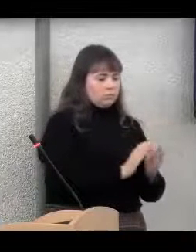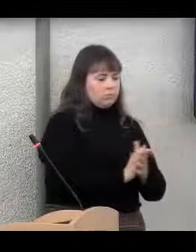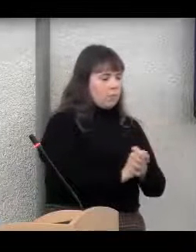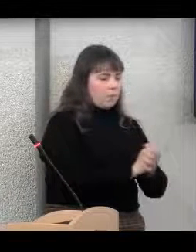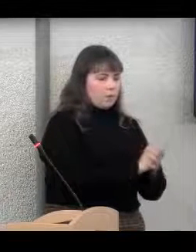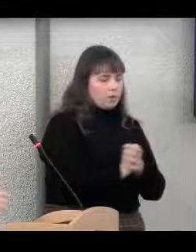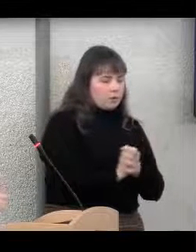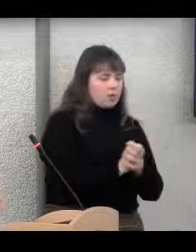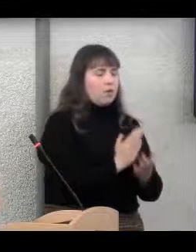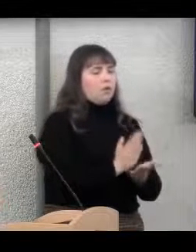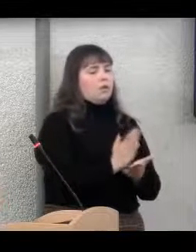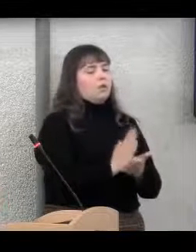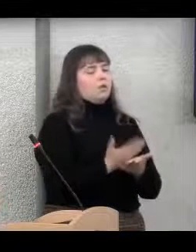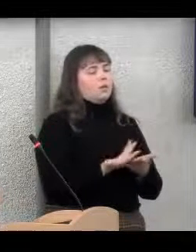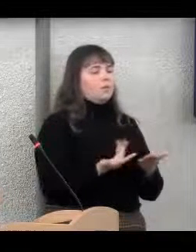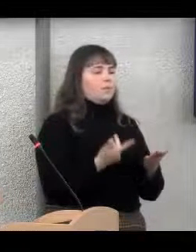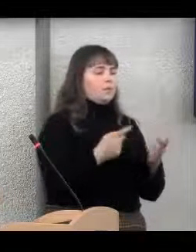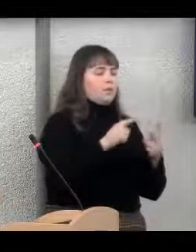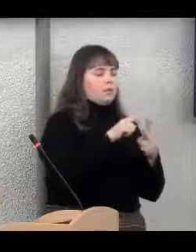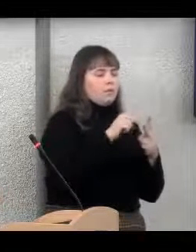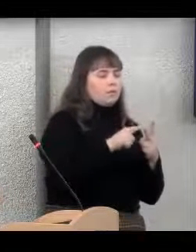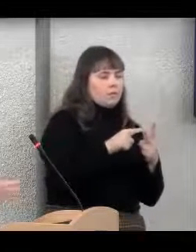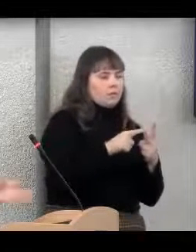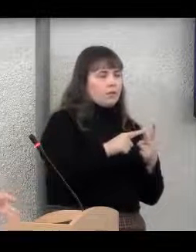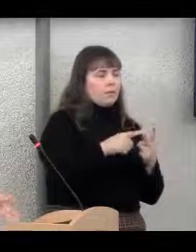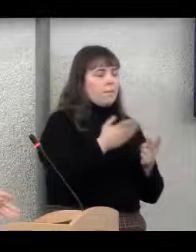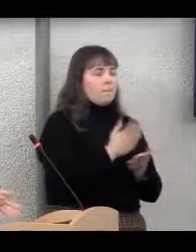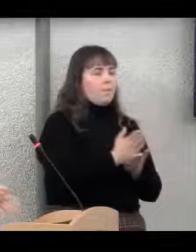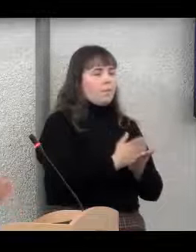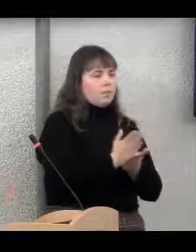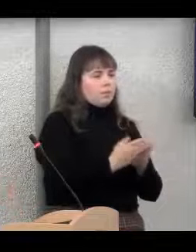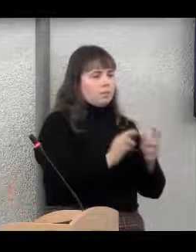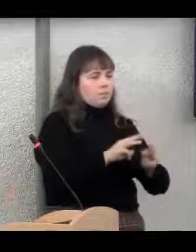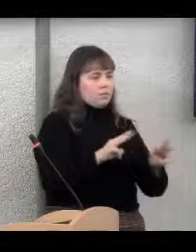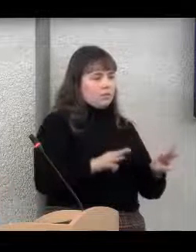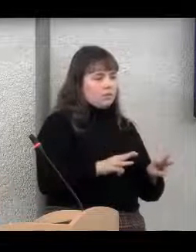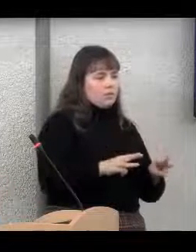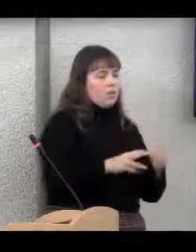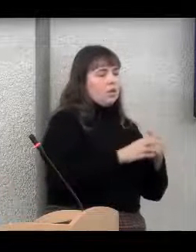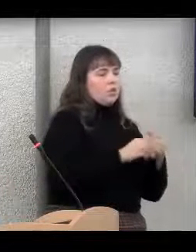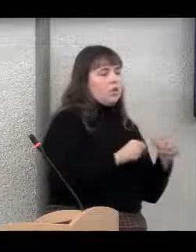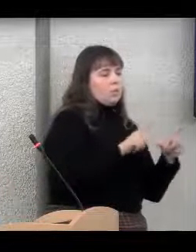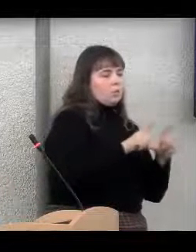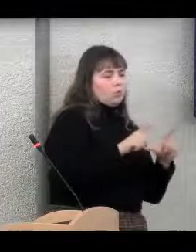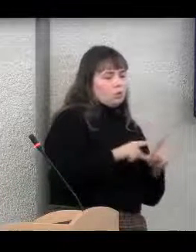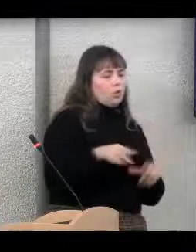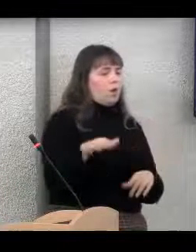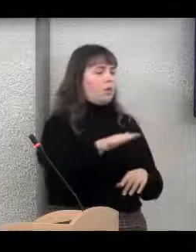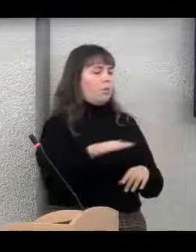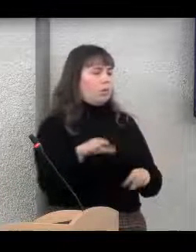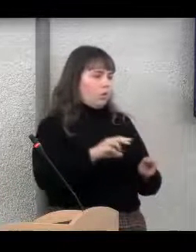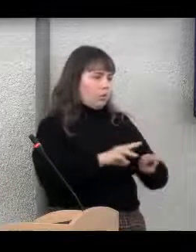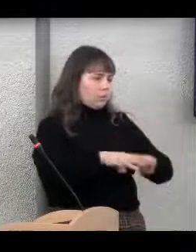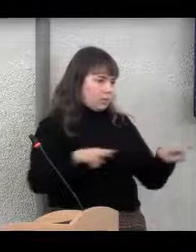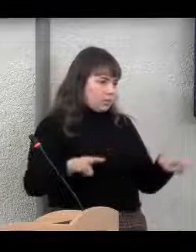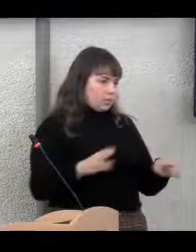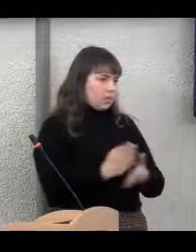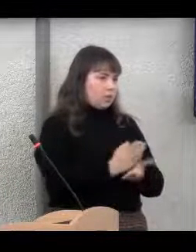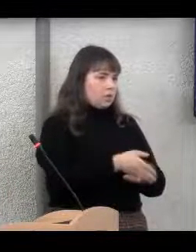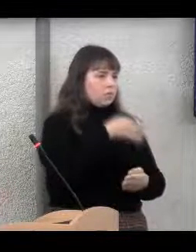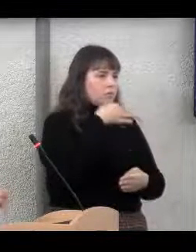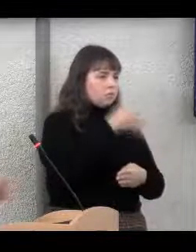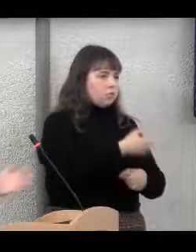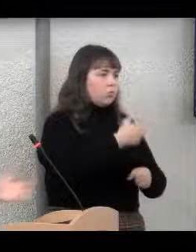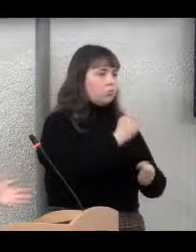bendradarbiavimas, yra dvi pagrindinės ministerijos, tai Žemės ūkio ministerija ir aplinkos ministerija, kurios yra atsakingos už anglies